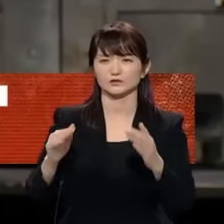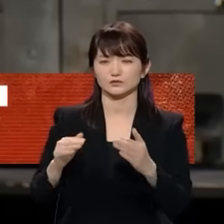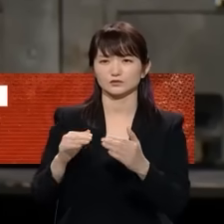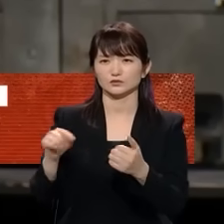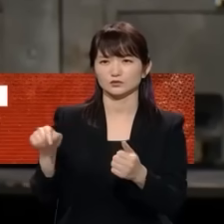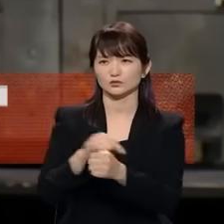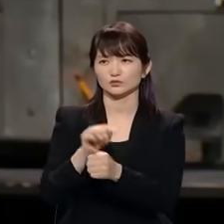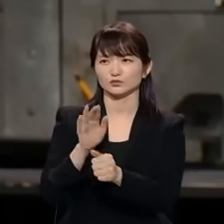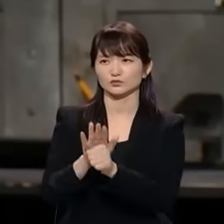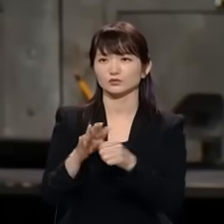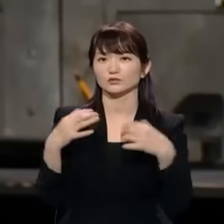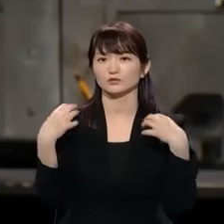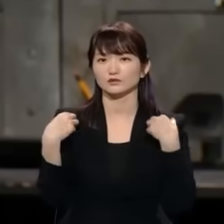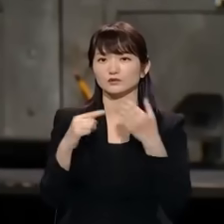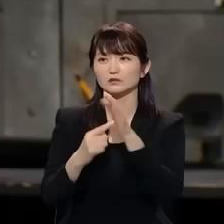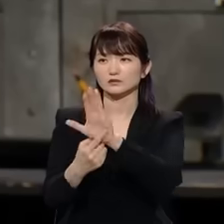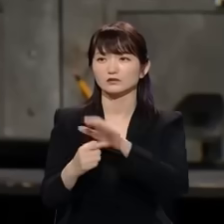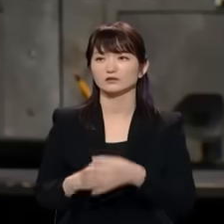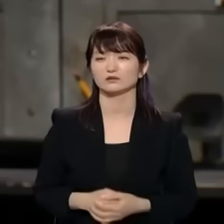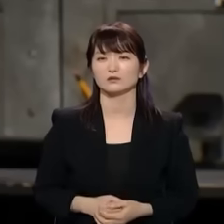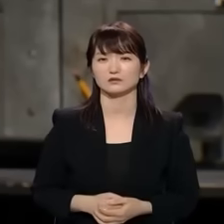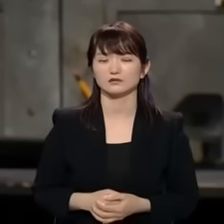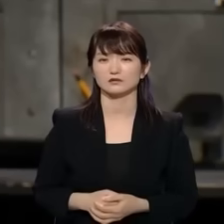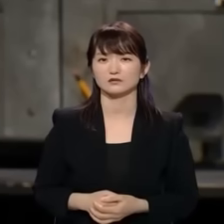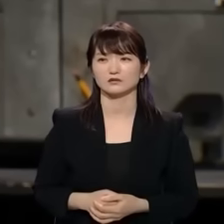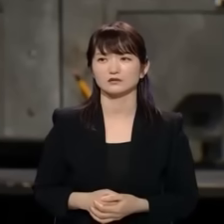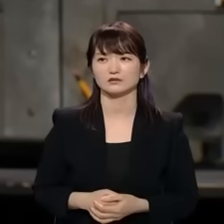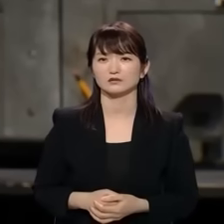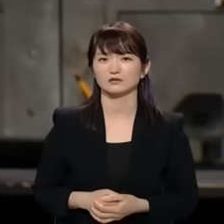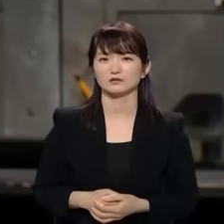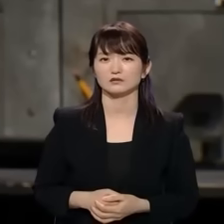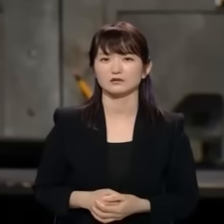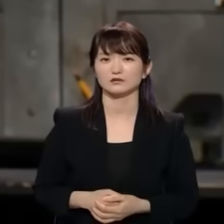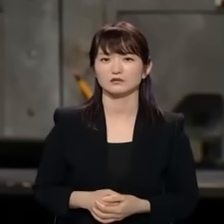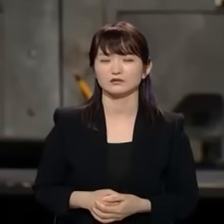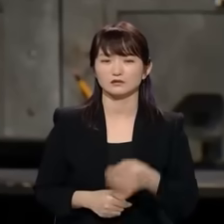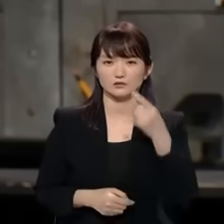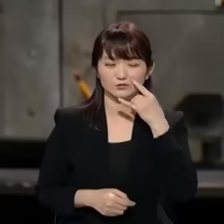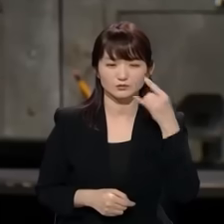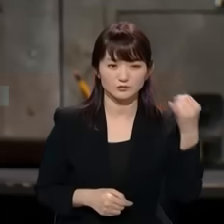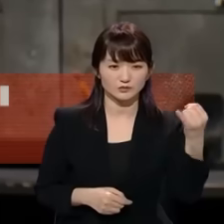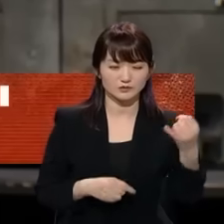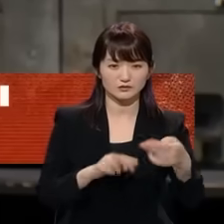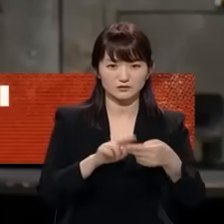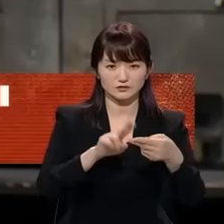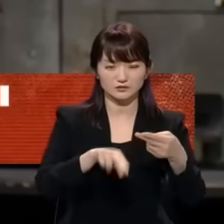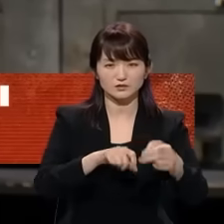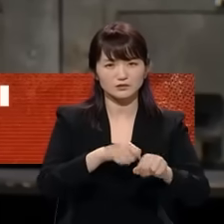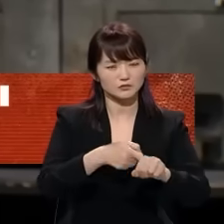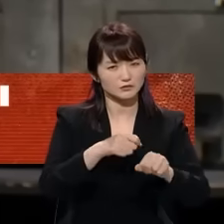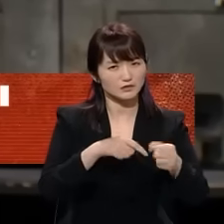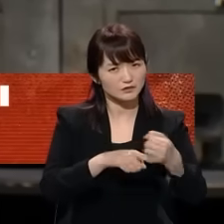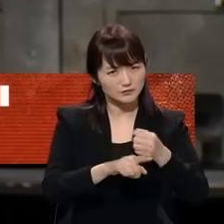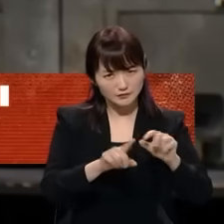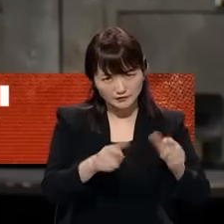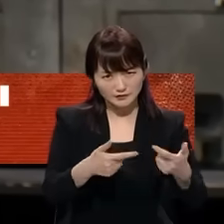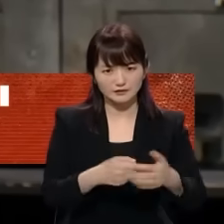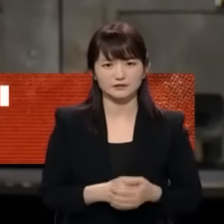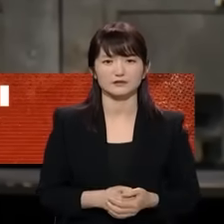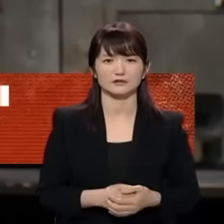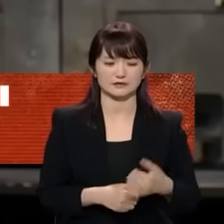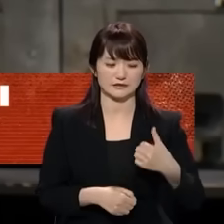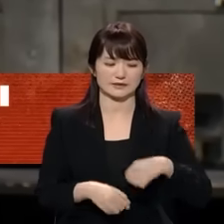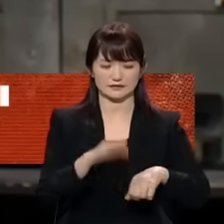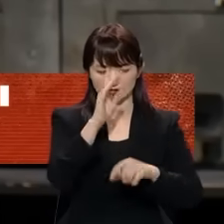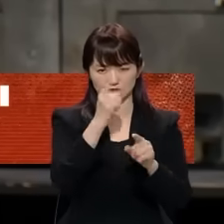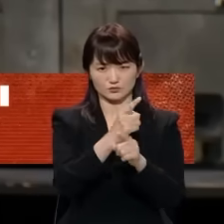전주교육지원청에서 이제 궁여지책으로, 그러니까 이게 뭐 이 부모님을 형사처벌한다 이런 의미보다는 이 아이를 치료받게